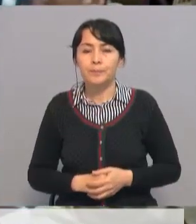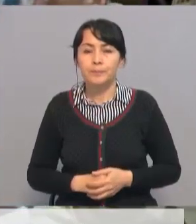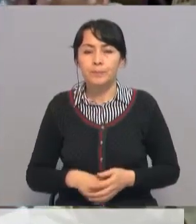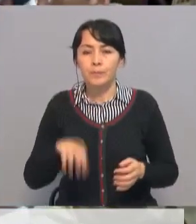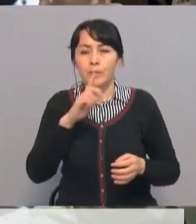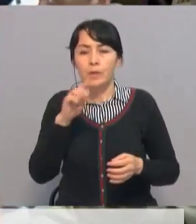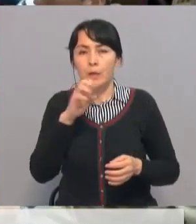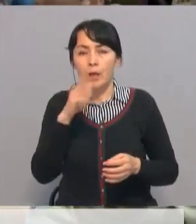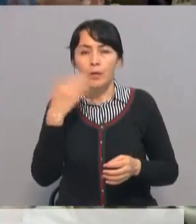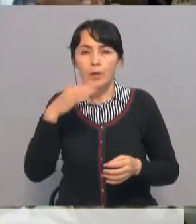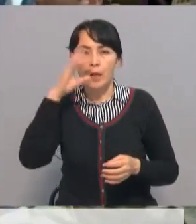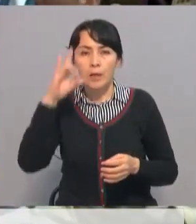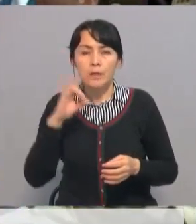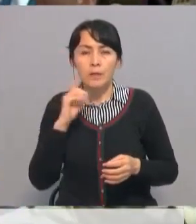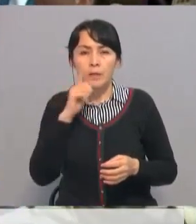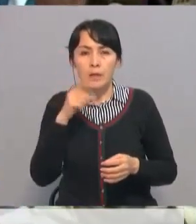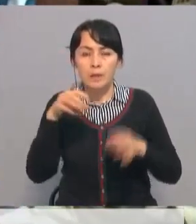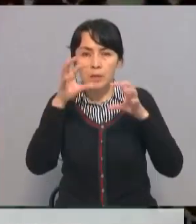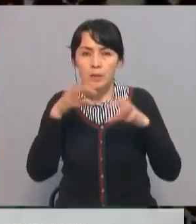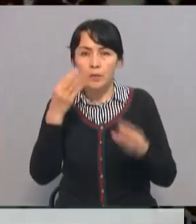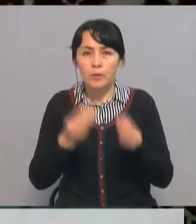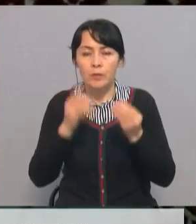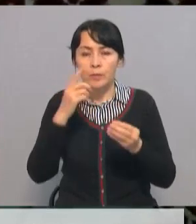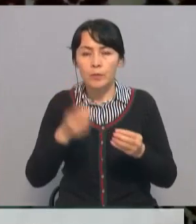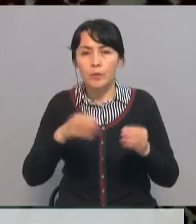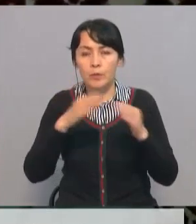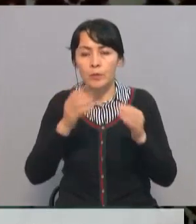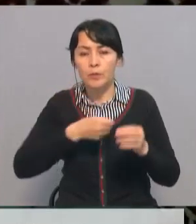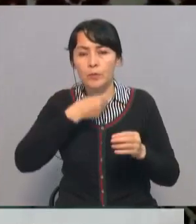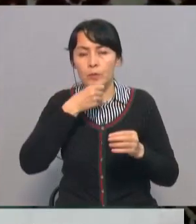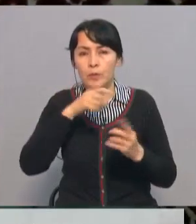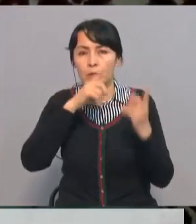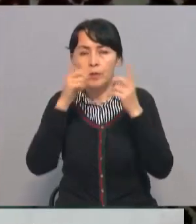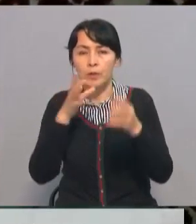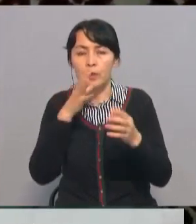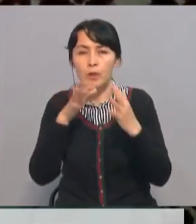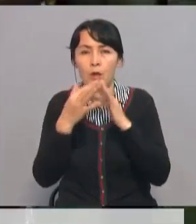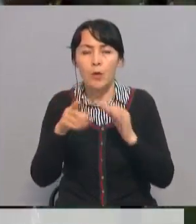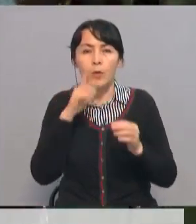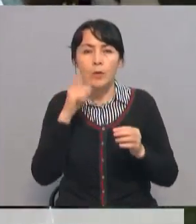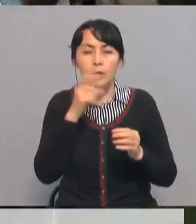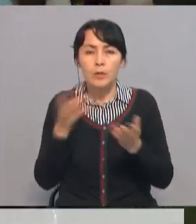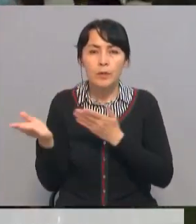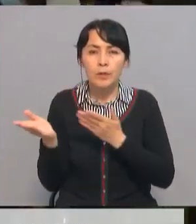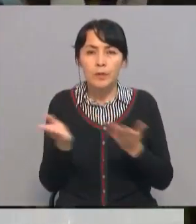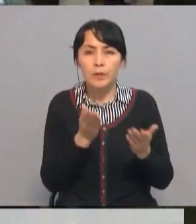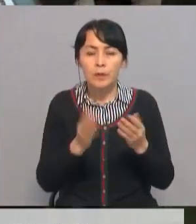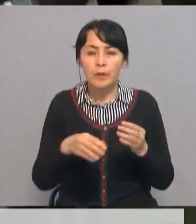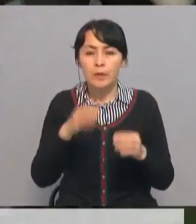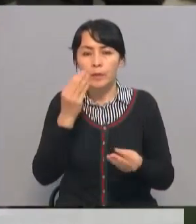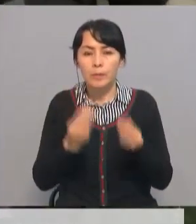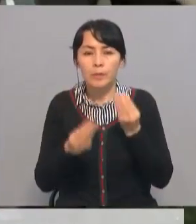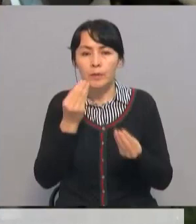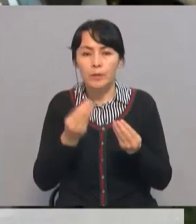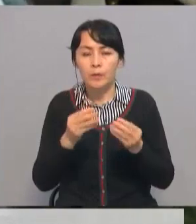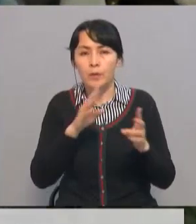Бастанғы қазақ жастарының дәстүрлі сауықтарының бірі. Үйдің үлкендері жолаушылап кеткенде ауыл жастары сол үйге жиналып бастанғы жасайды.